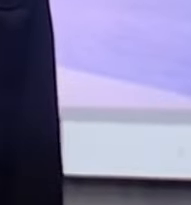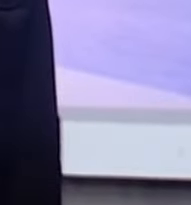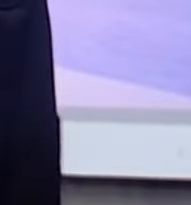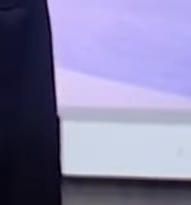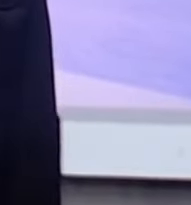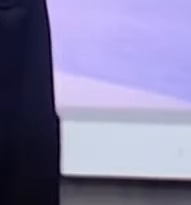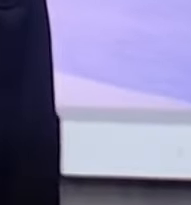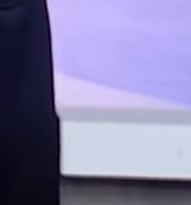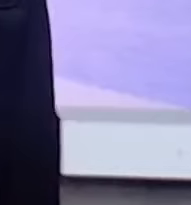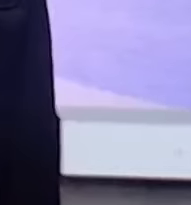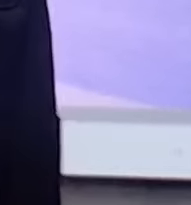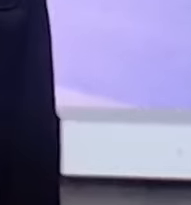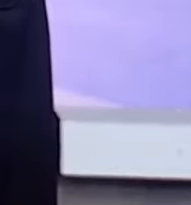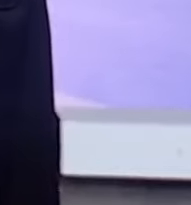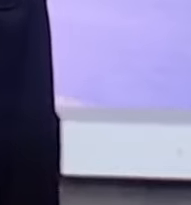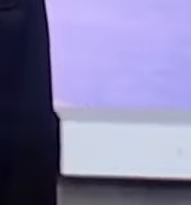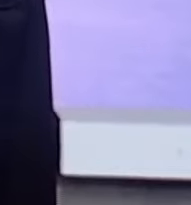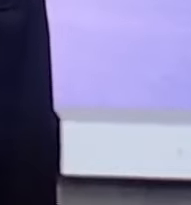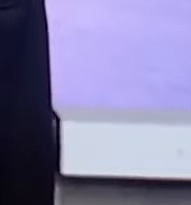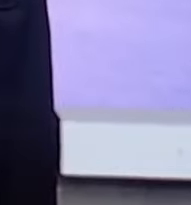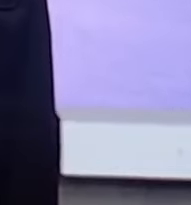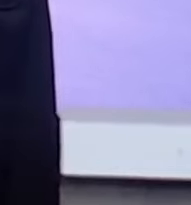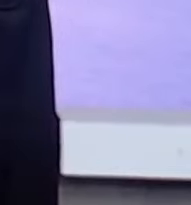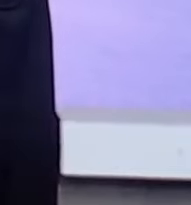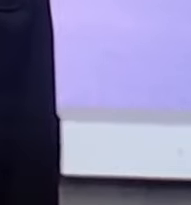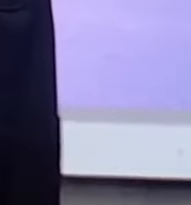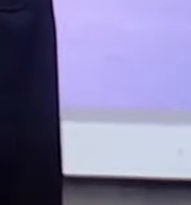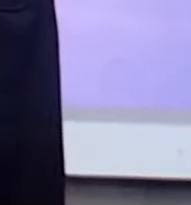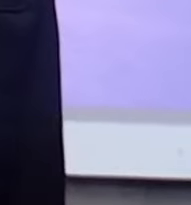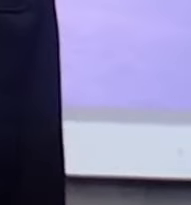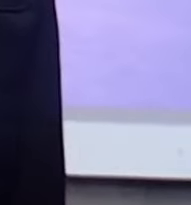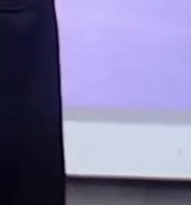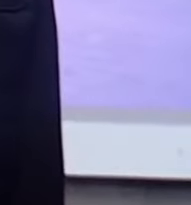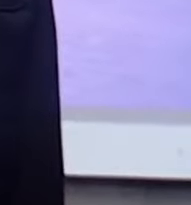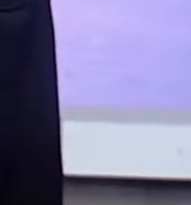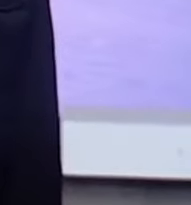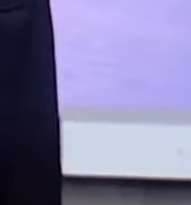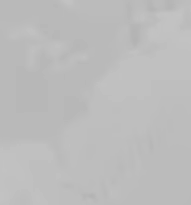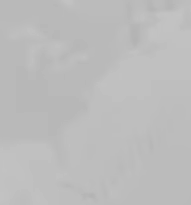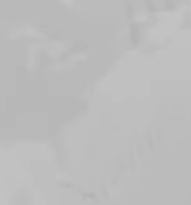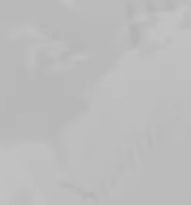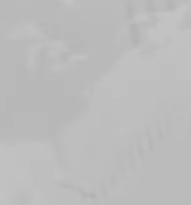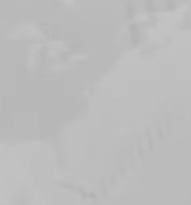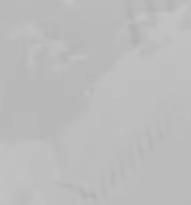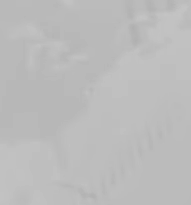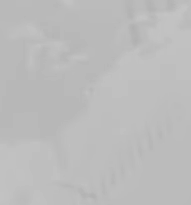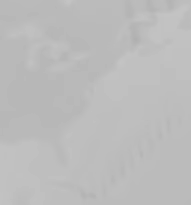samahan niyo kami sa GMA Pinoy TV at sa www.gmanews.tv.